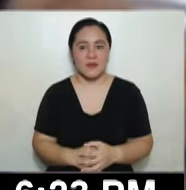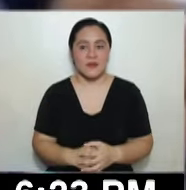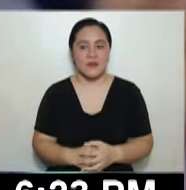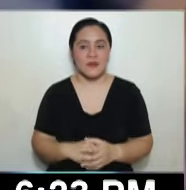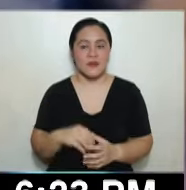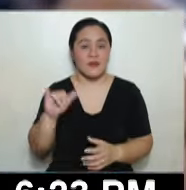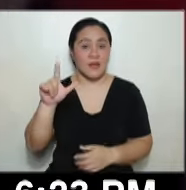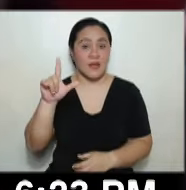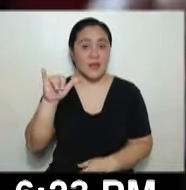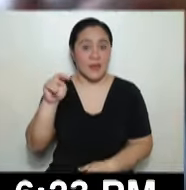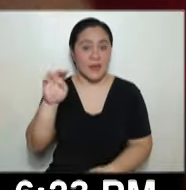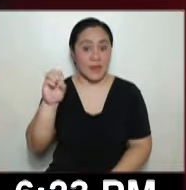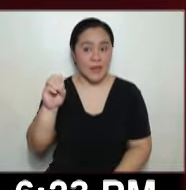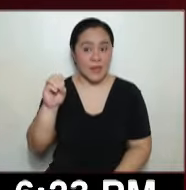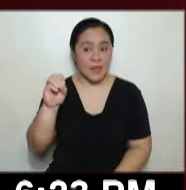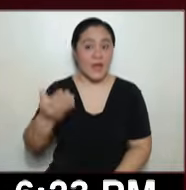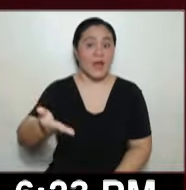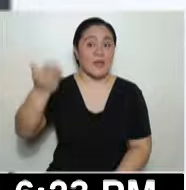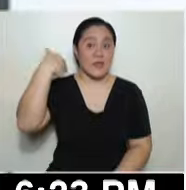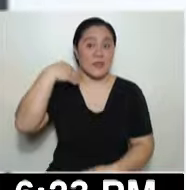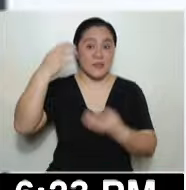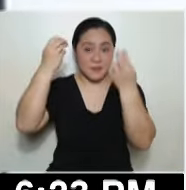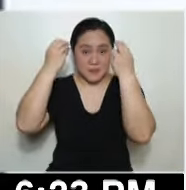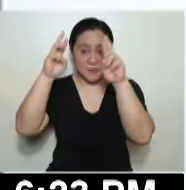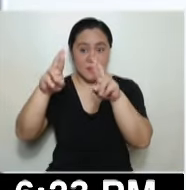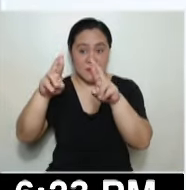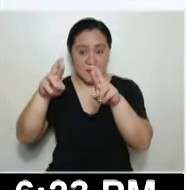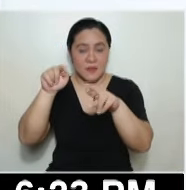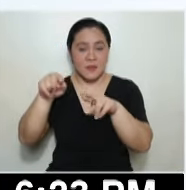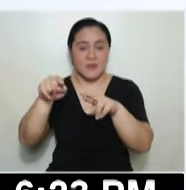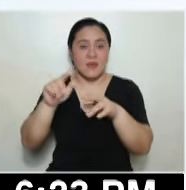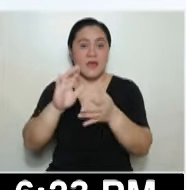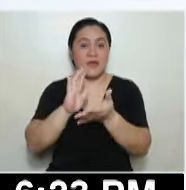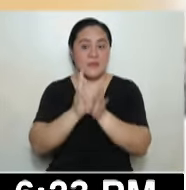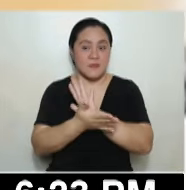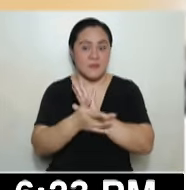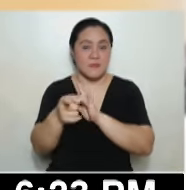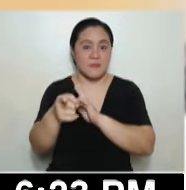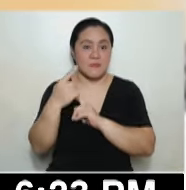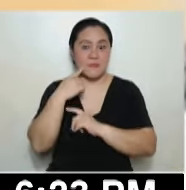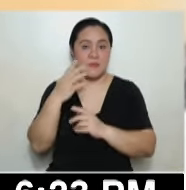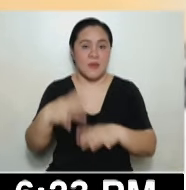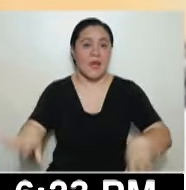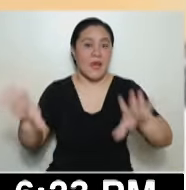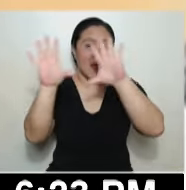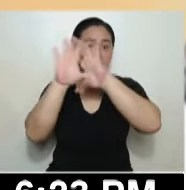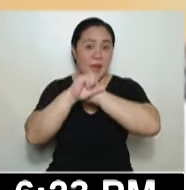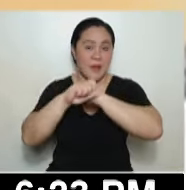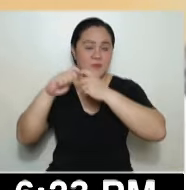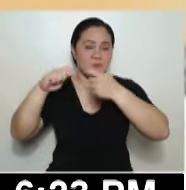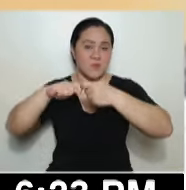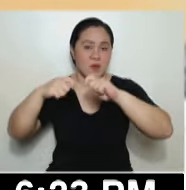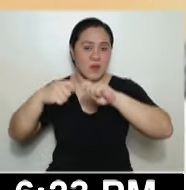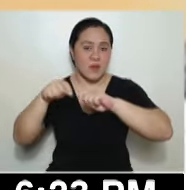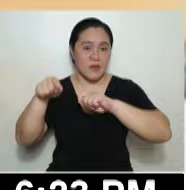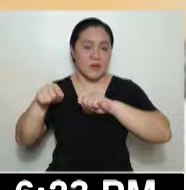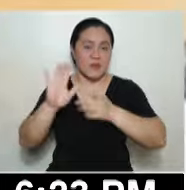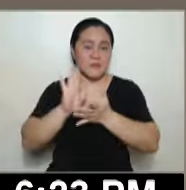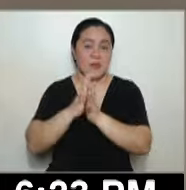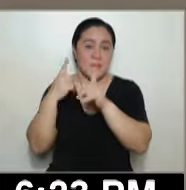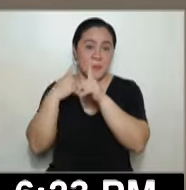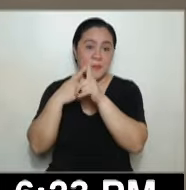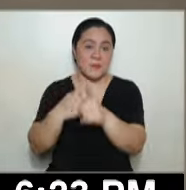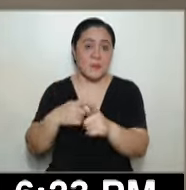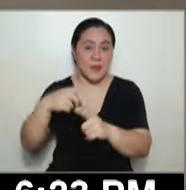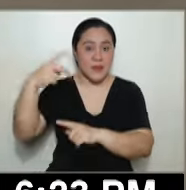Lino Cayetano ay dating mayor at mukhang abruptly natapos yung kanyang term. Hindi na siya nakatakbo sa